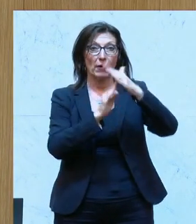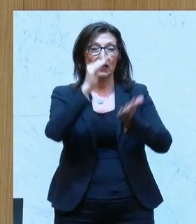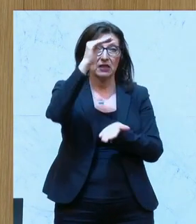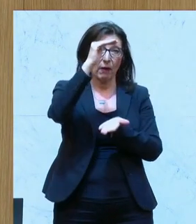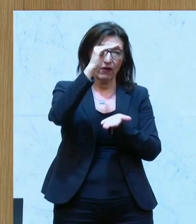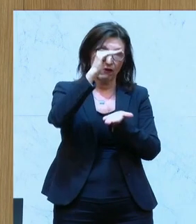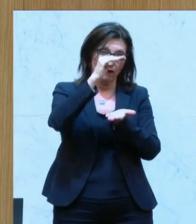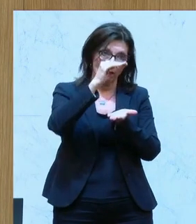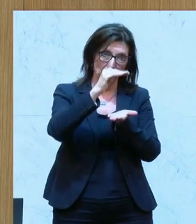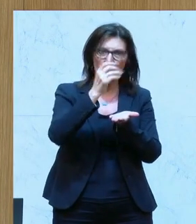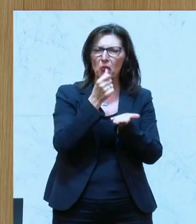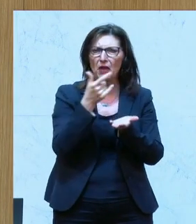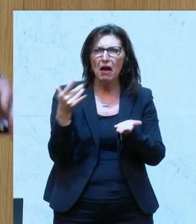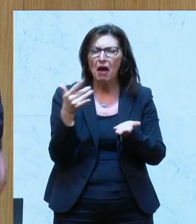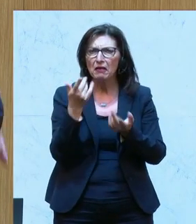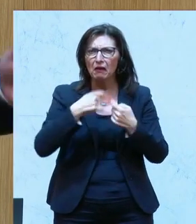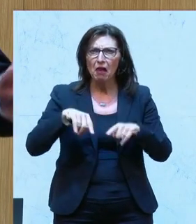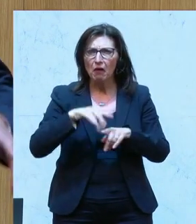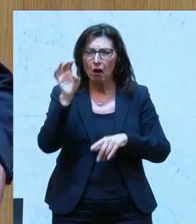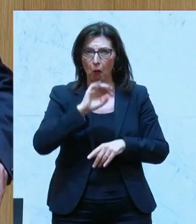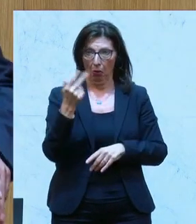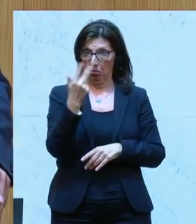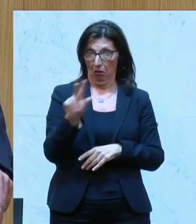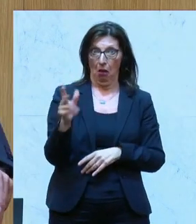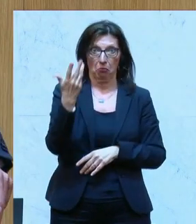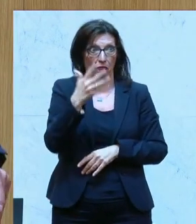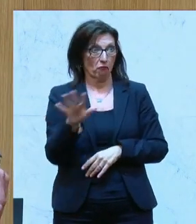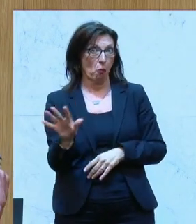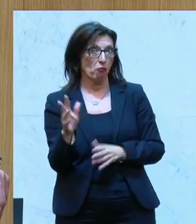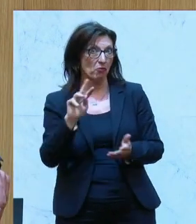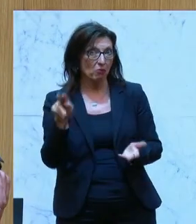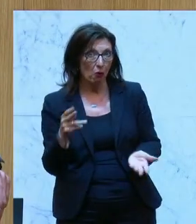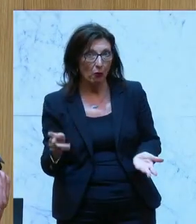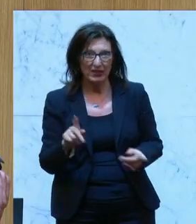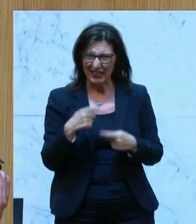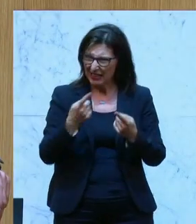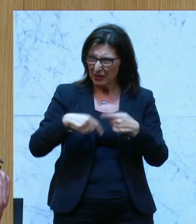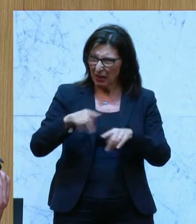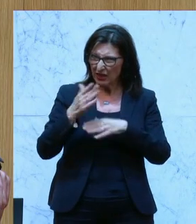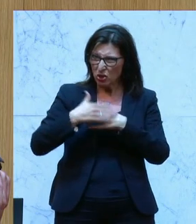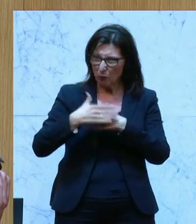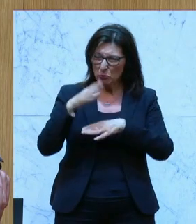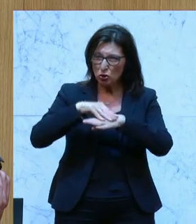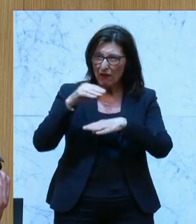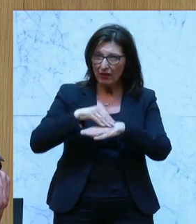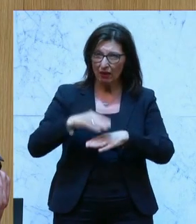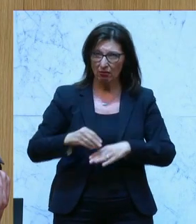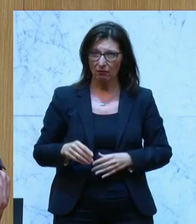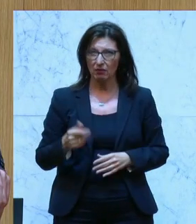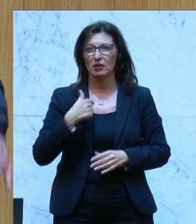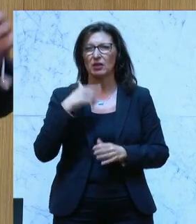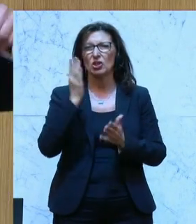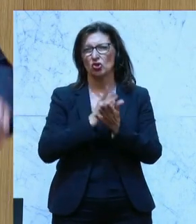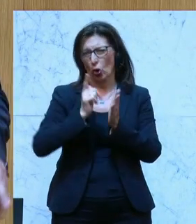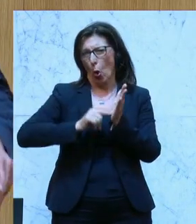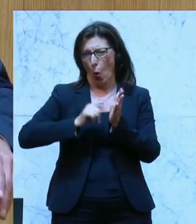manchen europäischen Ländern sind es nur mehr 500 Euro, haben wir auch gehört. Wir haben Länder wie zum Beispiel Schweden. Ich war schon öfters